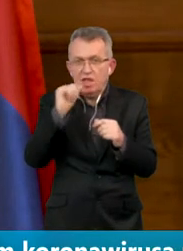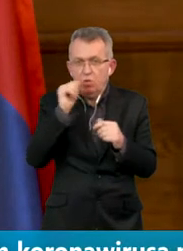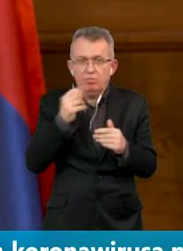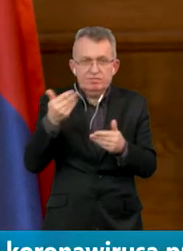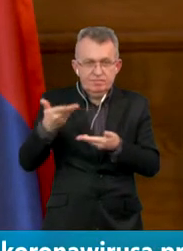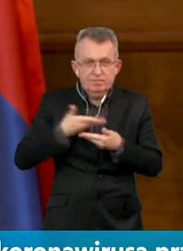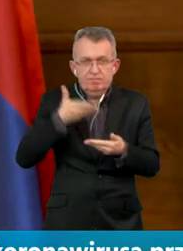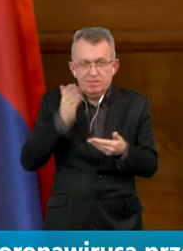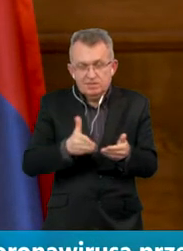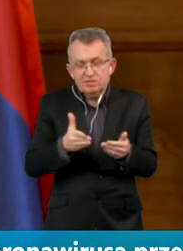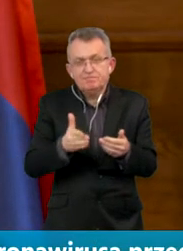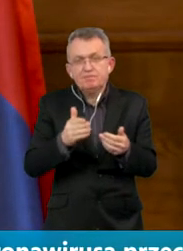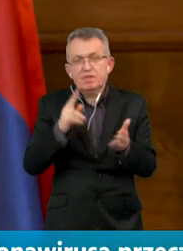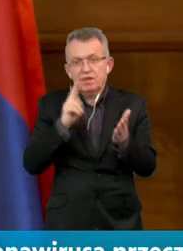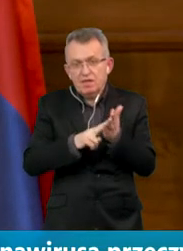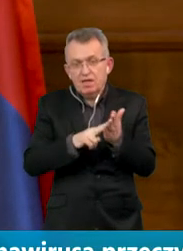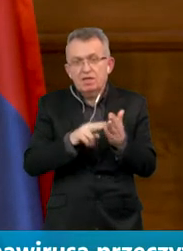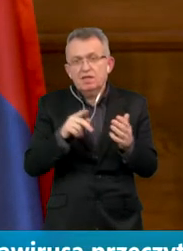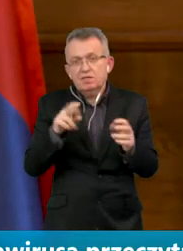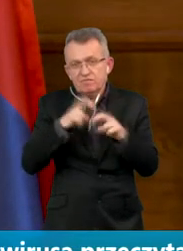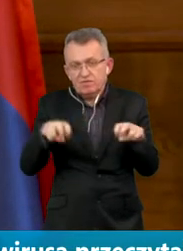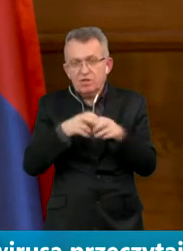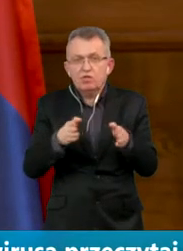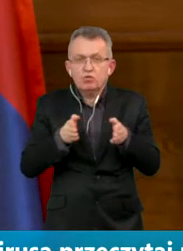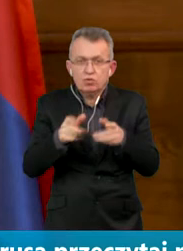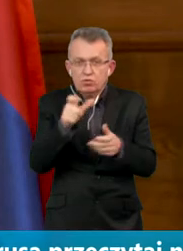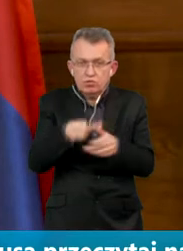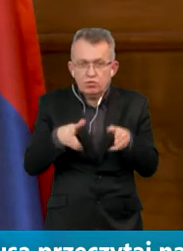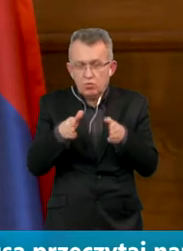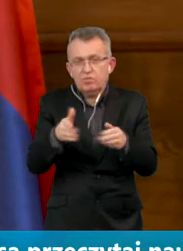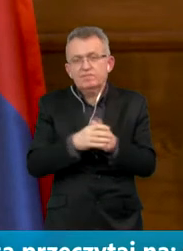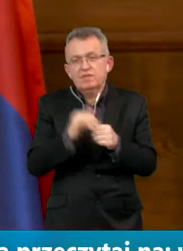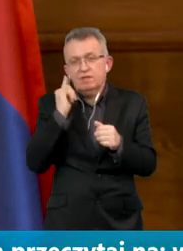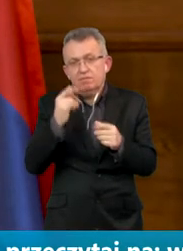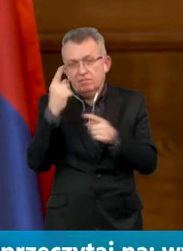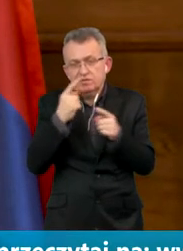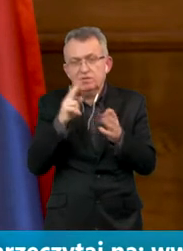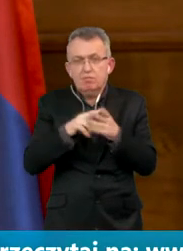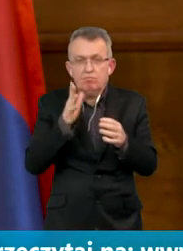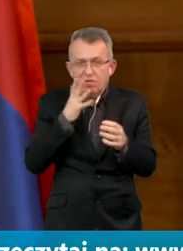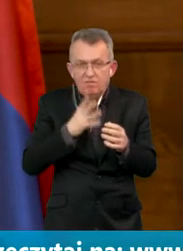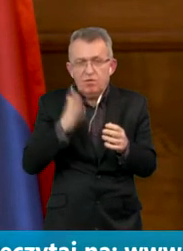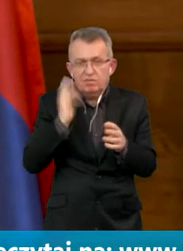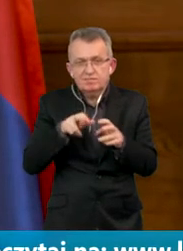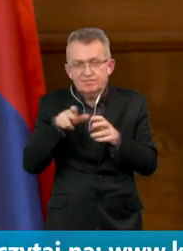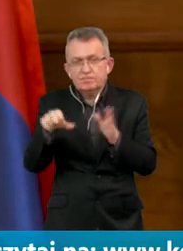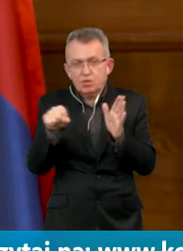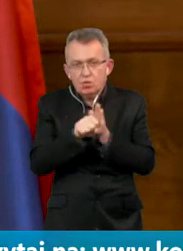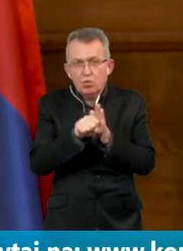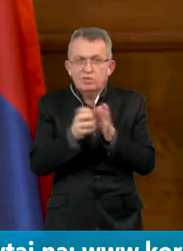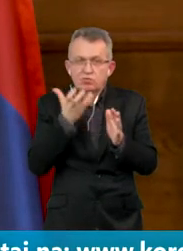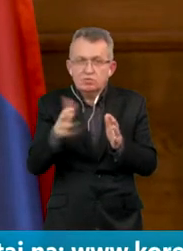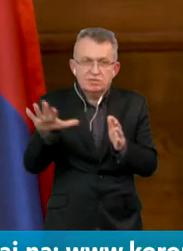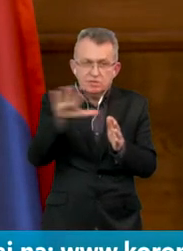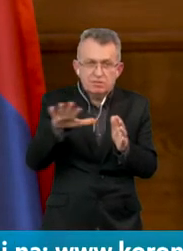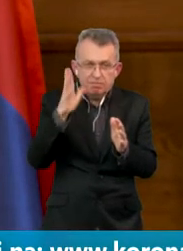się na przebudowę torowisk i wtedy oczywiście będziemy powoli szli w kierunku Stoczni